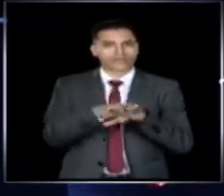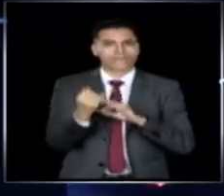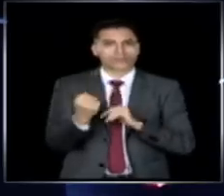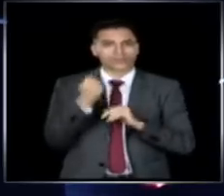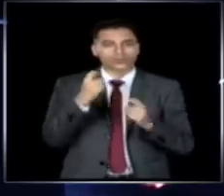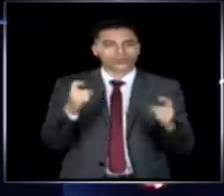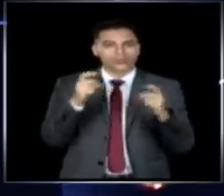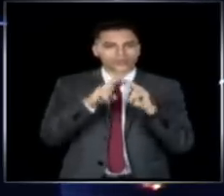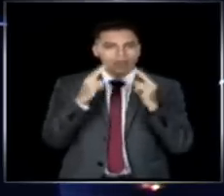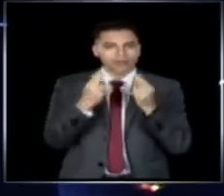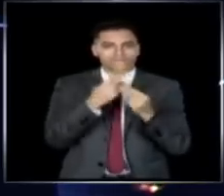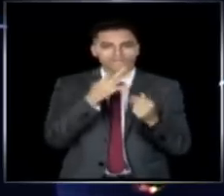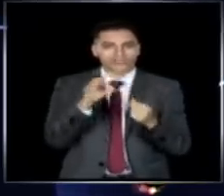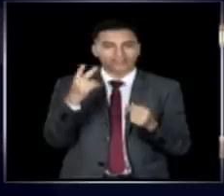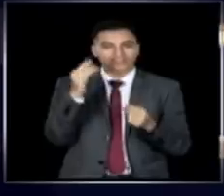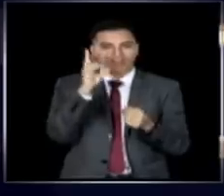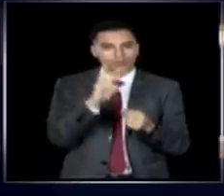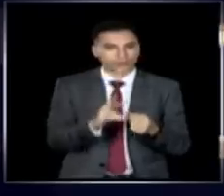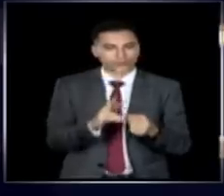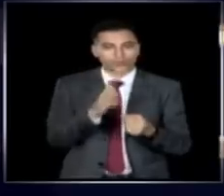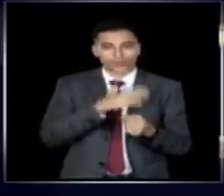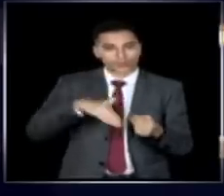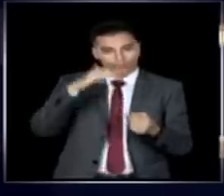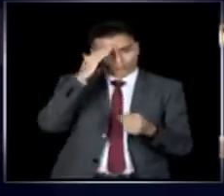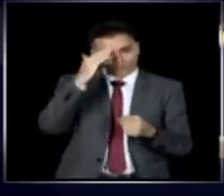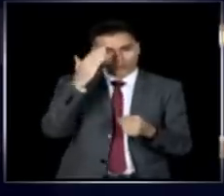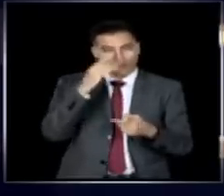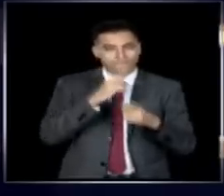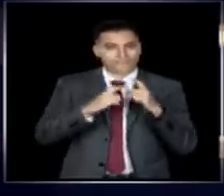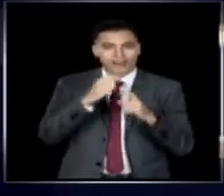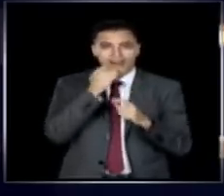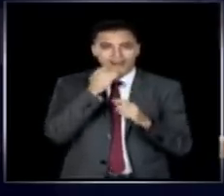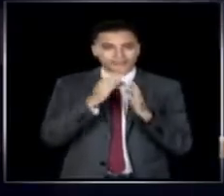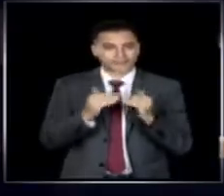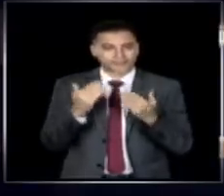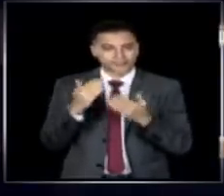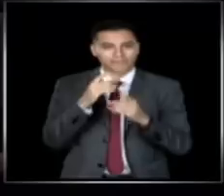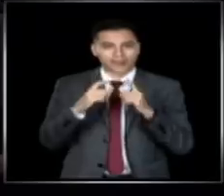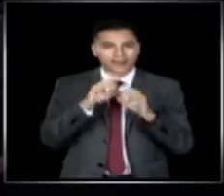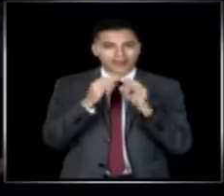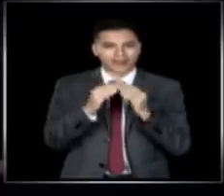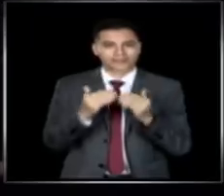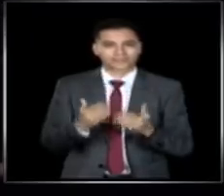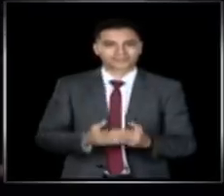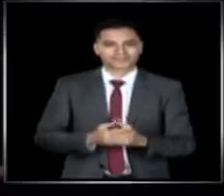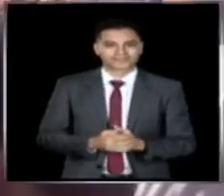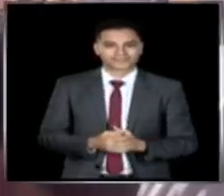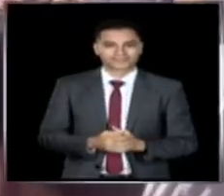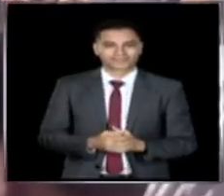فرنسا 2023. كلنا نحيي ونشكر البنك الأهلي المصري، بنك أهلي مصر.